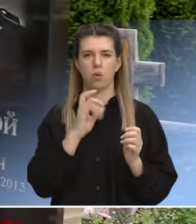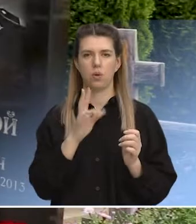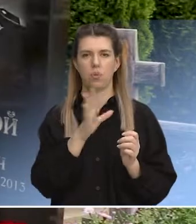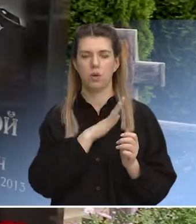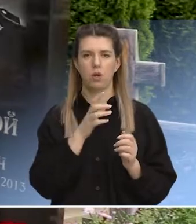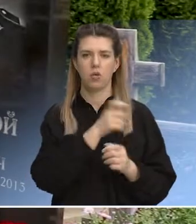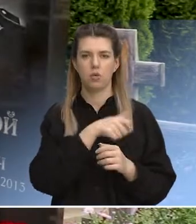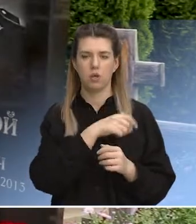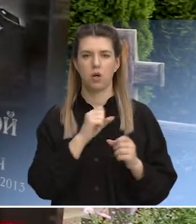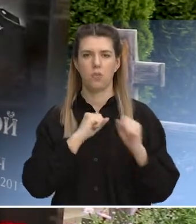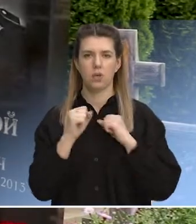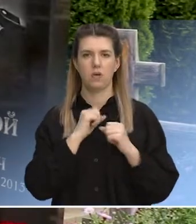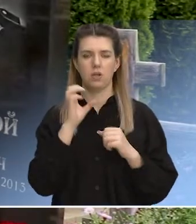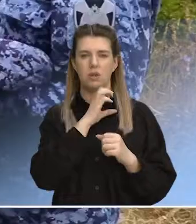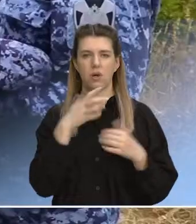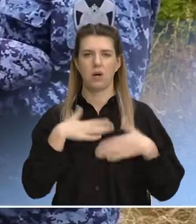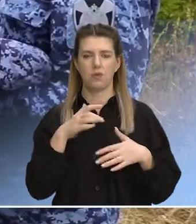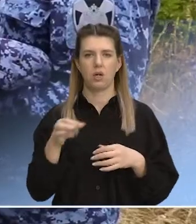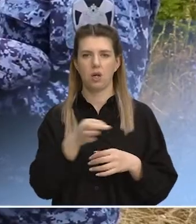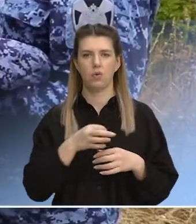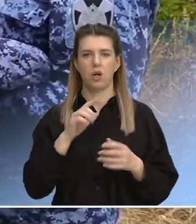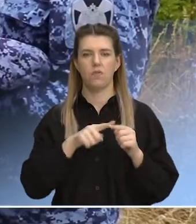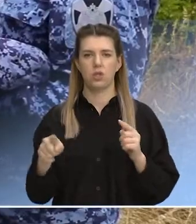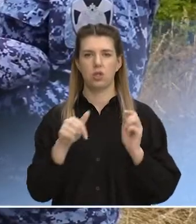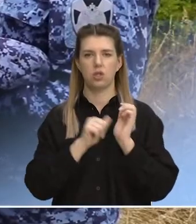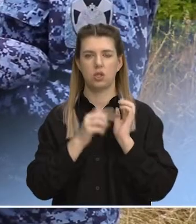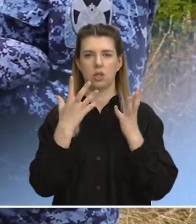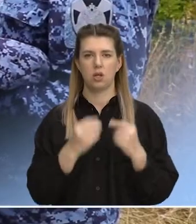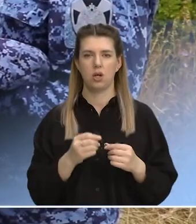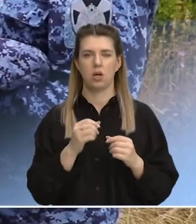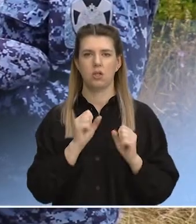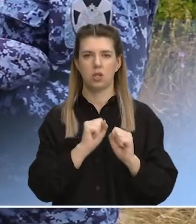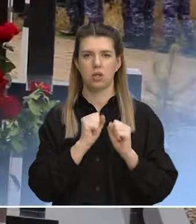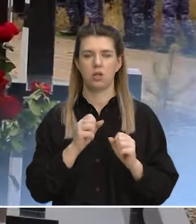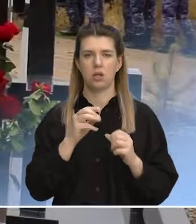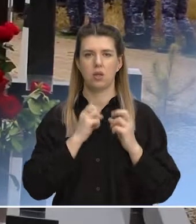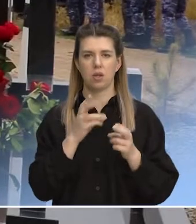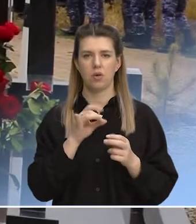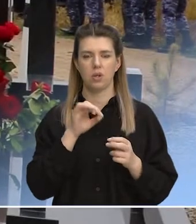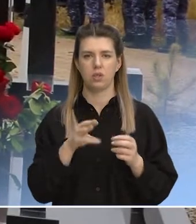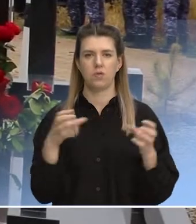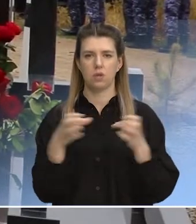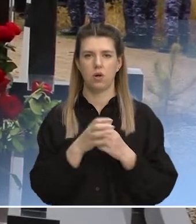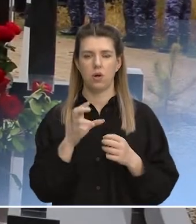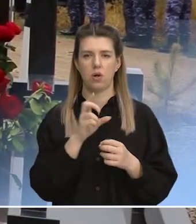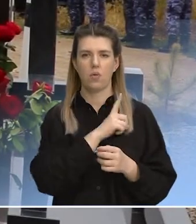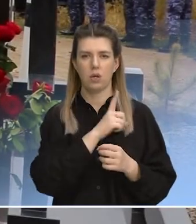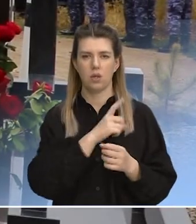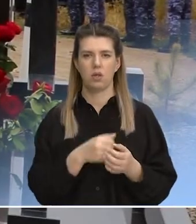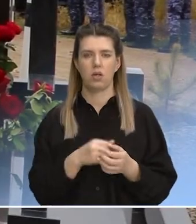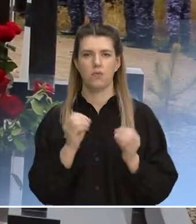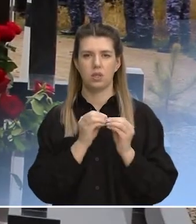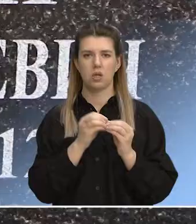он, находясь в служебной командировке в Северокавказском регионе, в течение 6 дней отражал атаки террористов в составе боевого